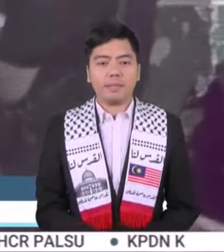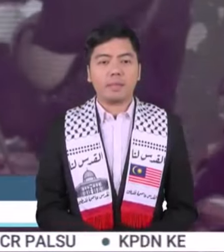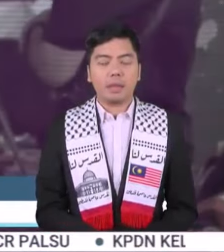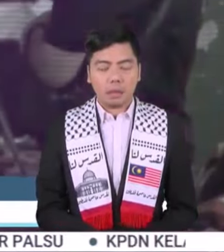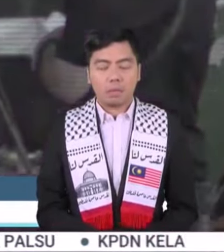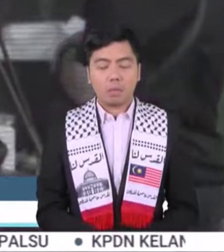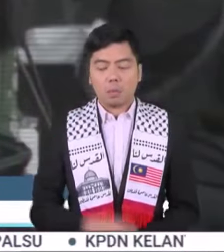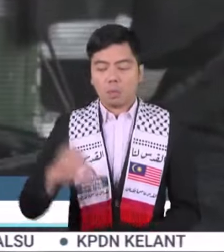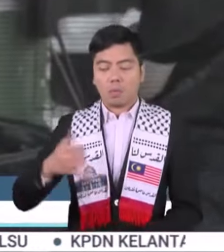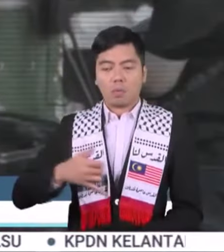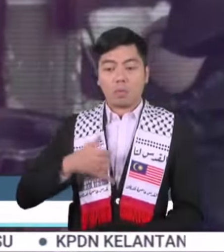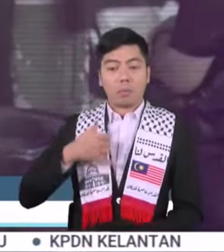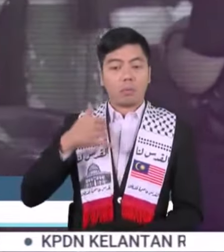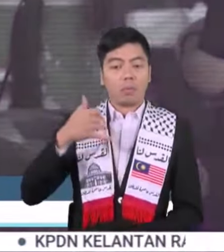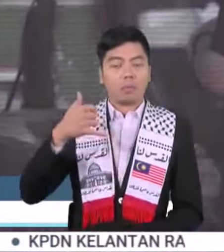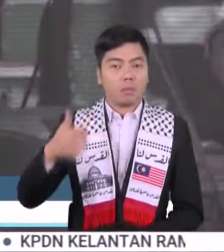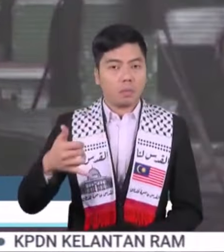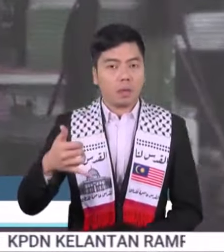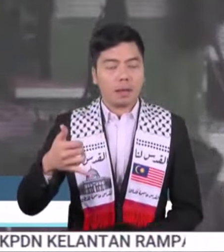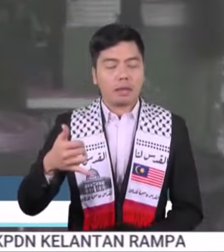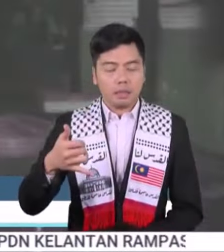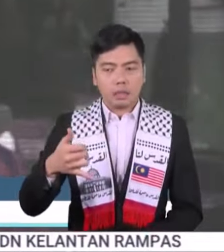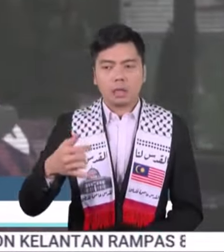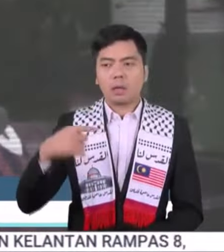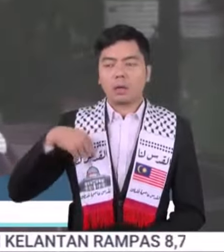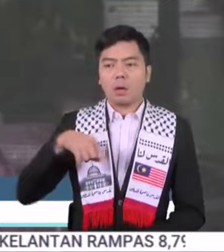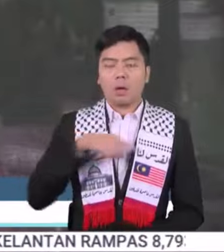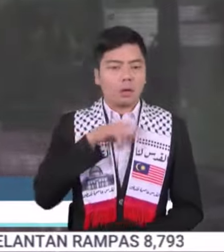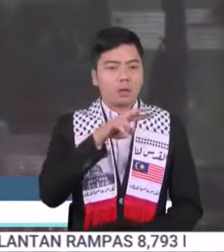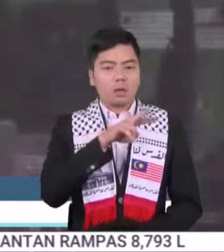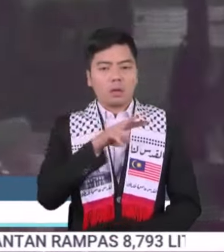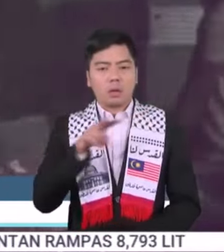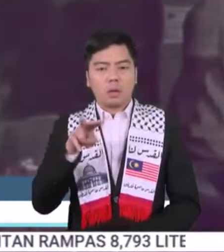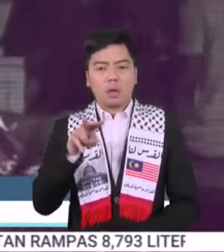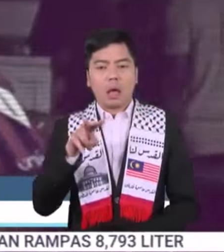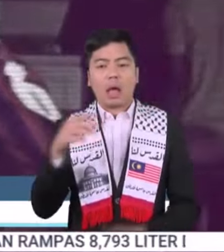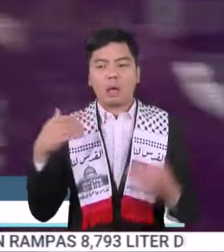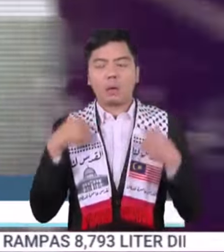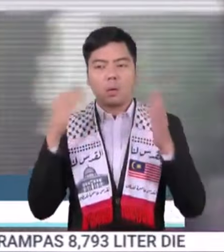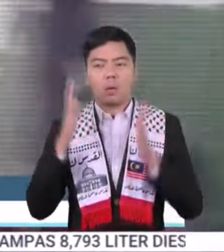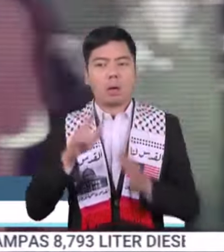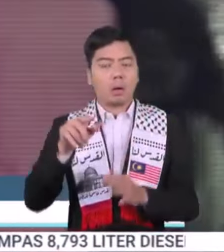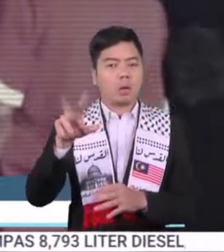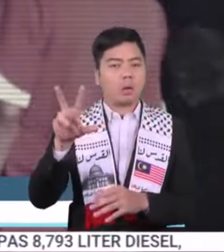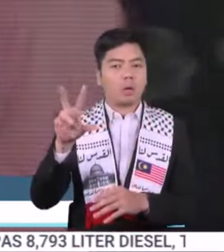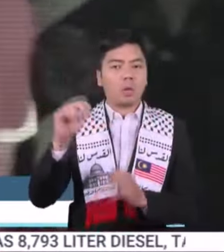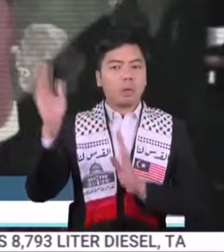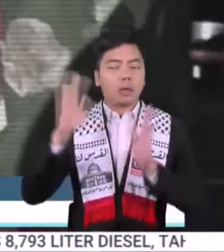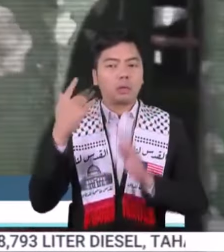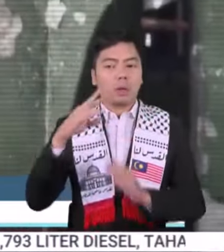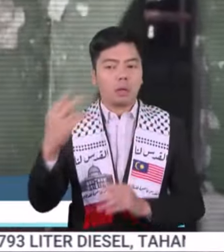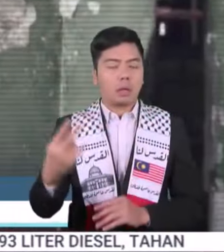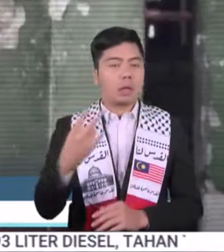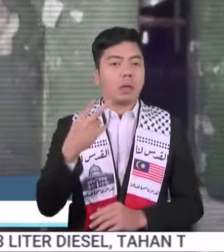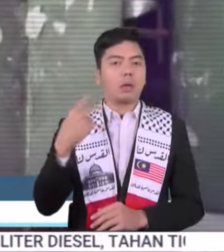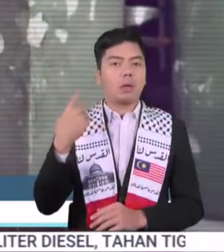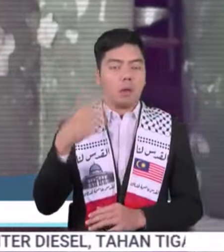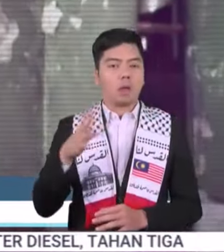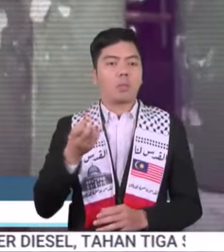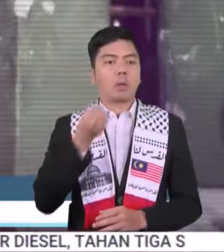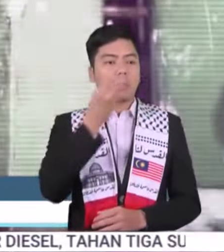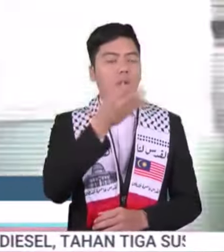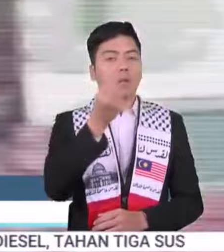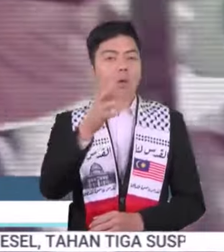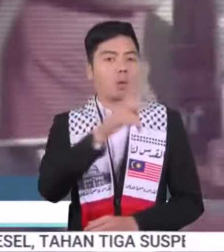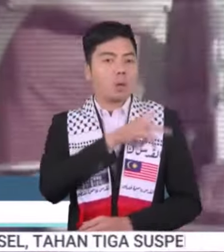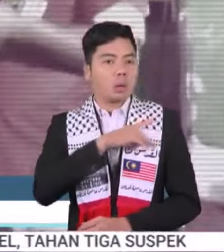Ketika sedang membuat tinjauan, aktiviti kami dapat dihidu oleh Tonto yang cuba untuk melaporkan kepada ketua